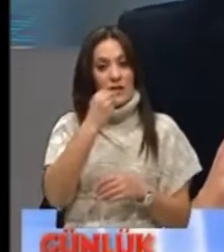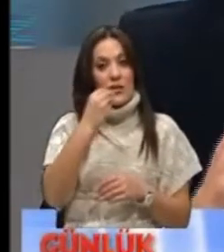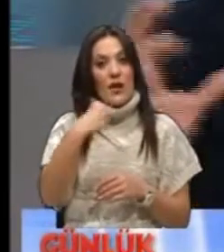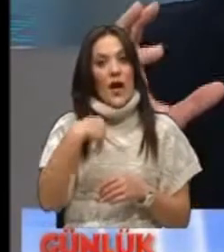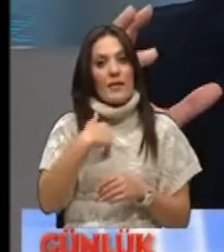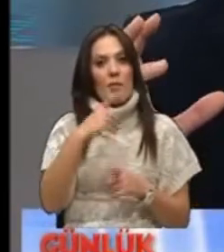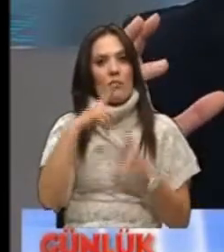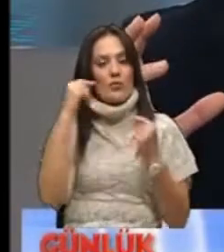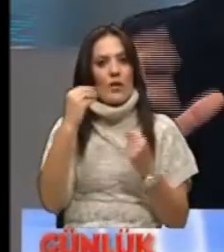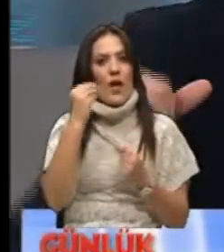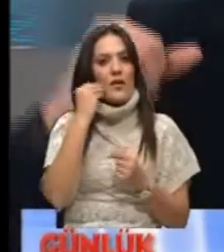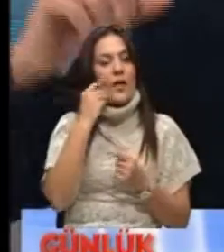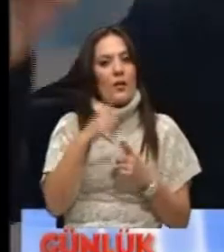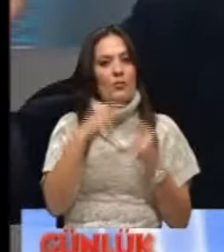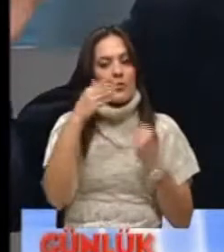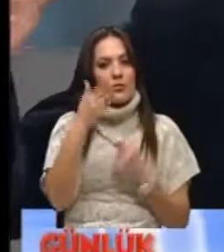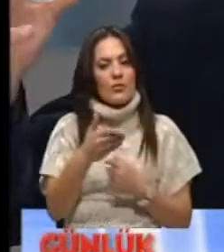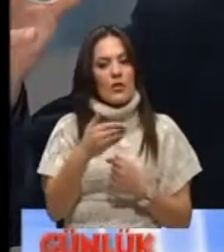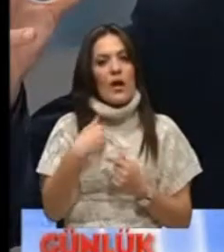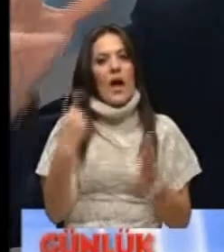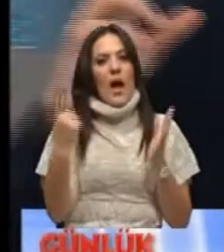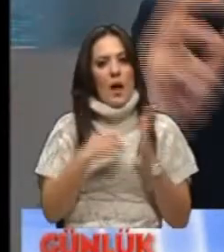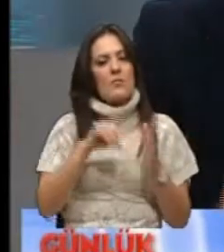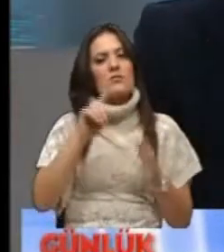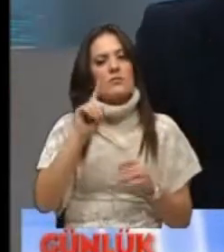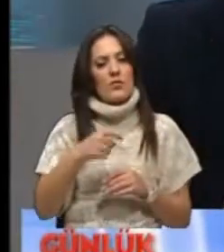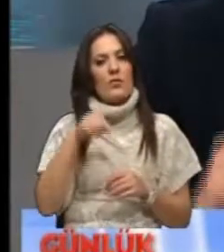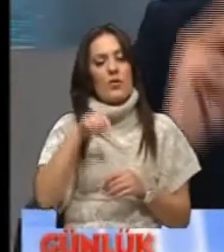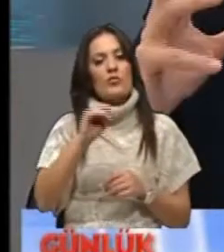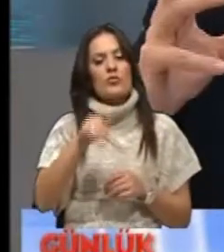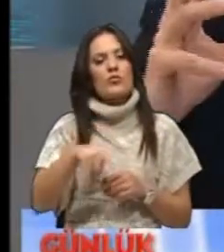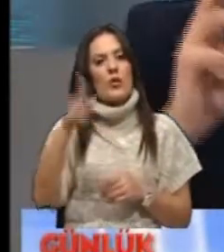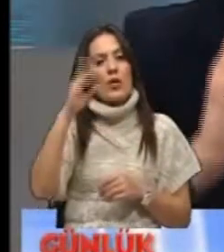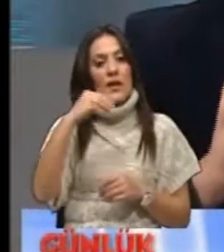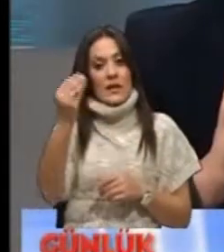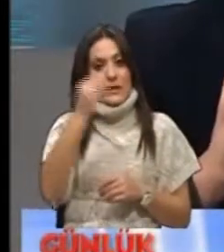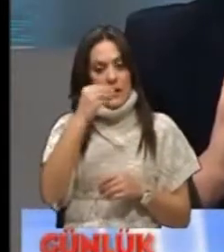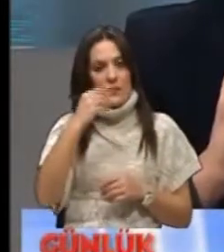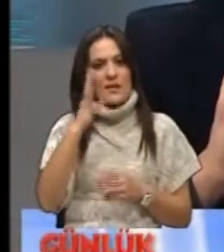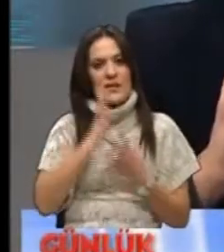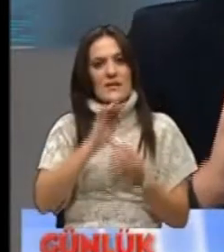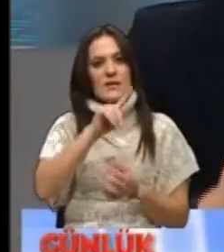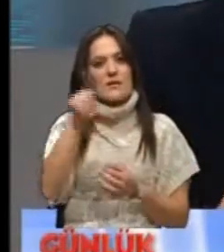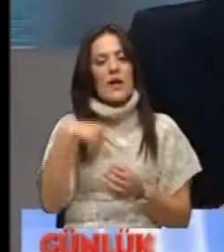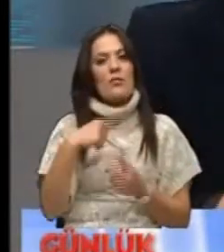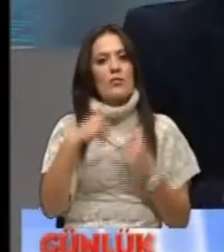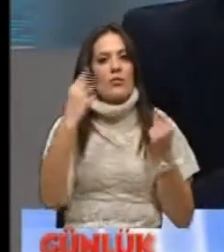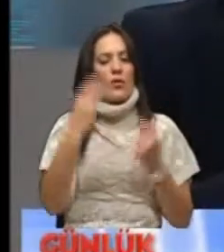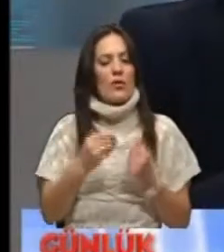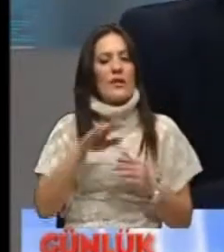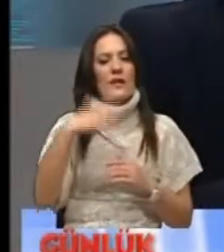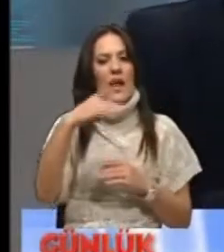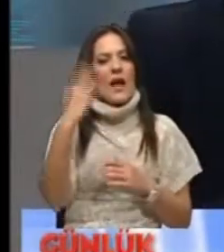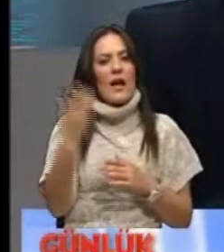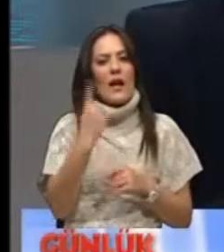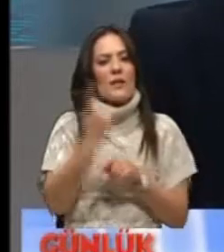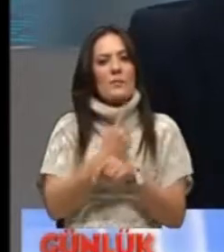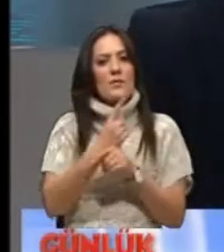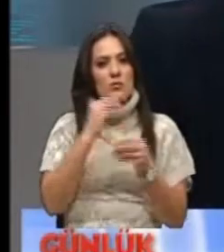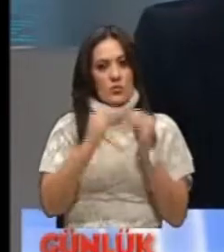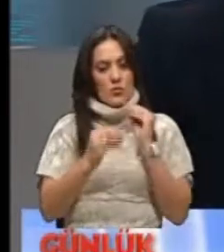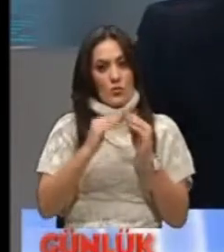mutlu, anneanne mutlu, amaca ulaşıldı. Çocuk şunu öğreniyor, yedim ve insanları manipüle ettim. İleride herhangi bir sorunla,